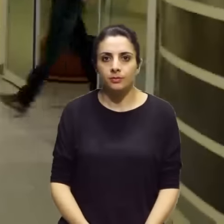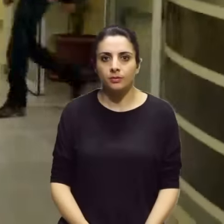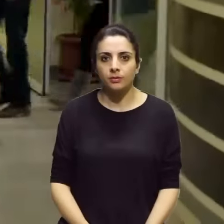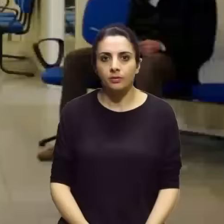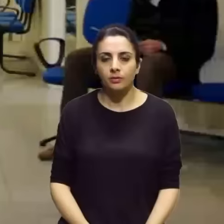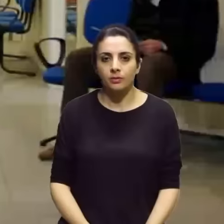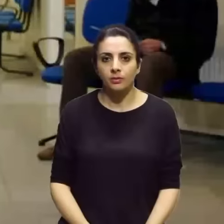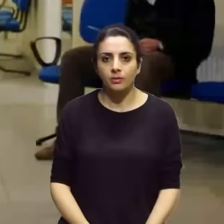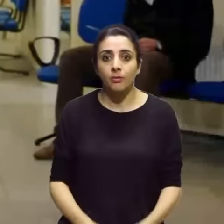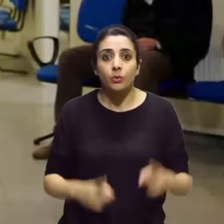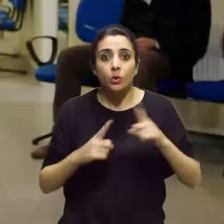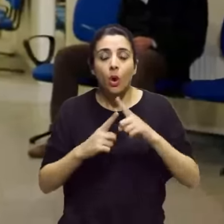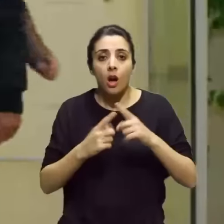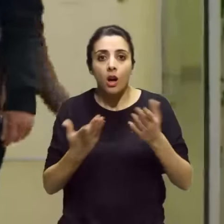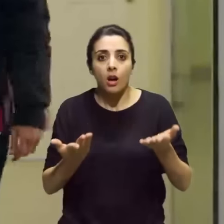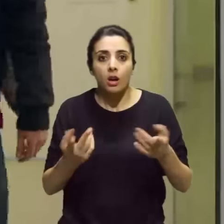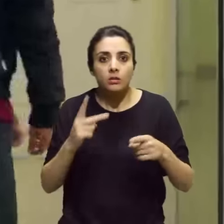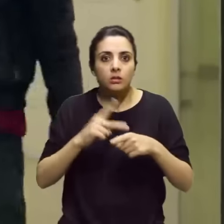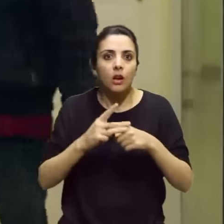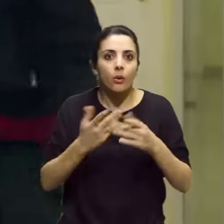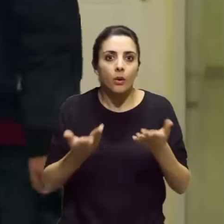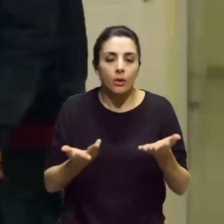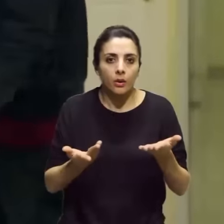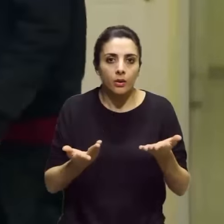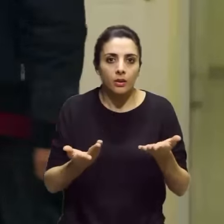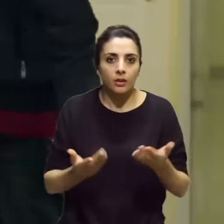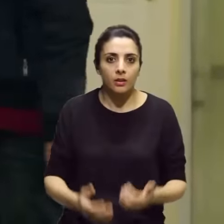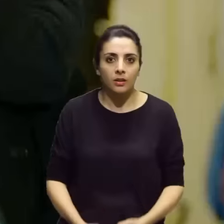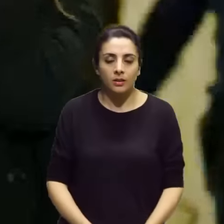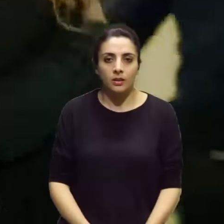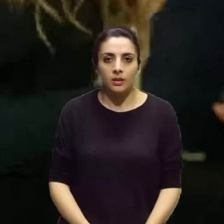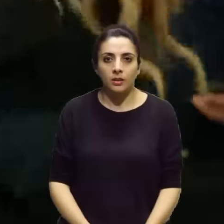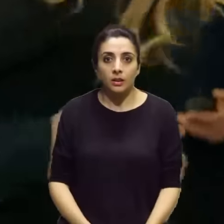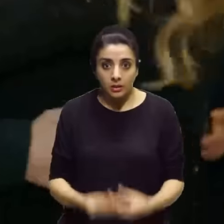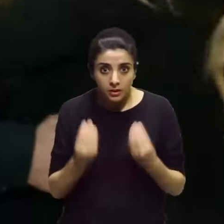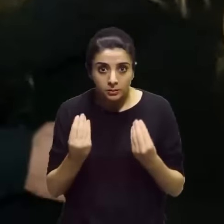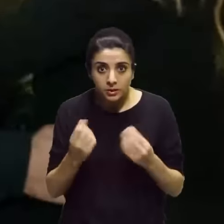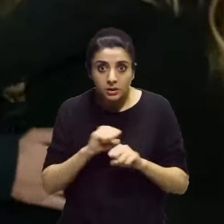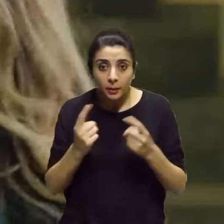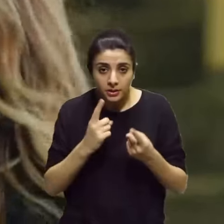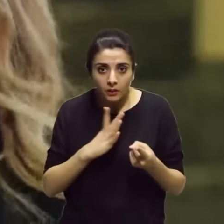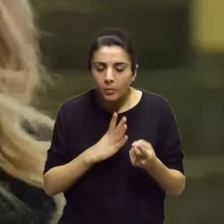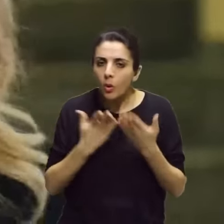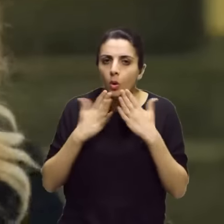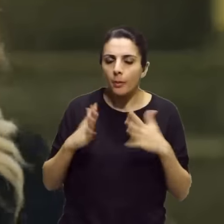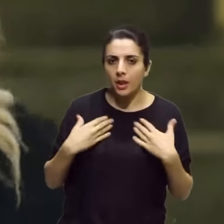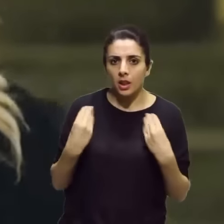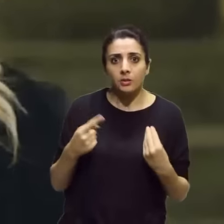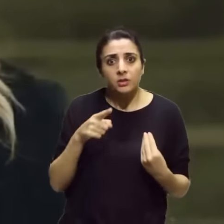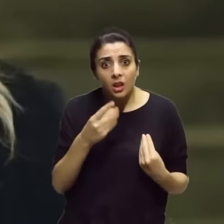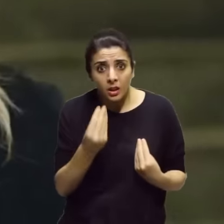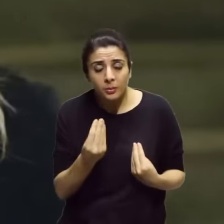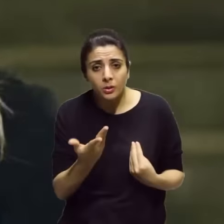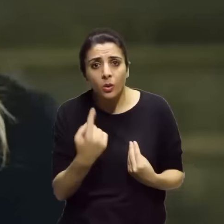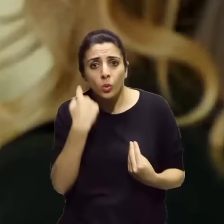girdi. Tolga? Zeyno. Koşup sarıldı. İyi misin? Bir zarar verdiler mi sana? Yok yok ben iyiyim ama sen